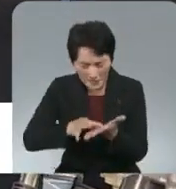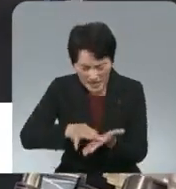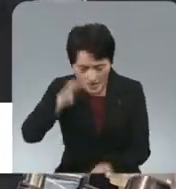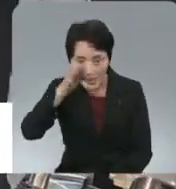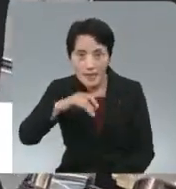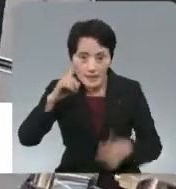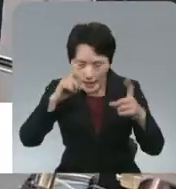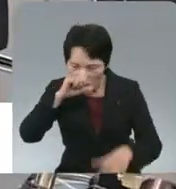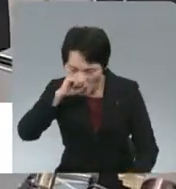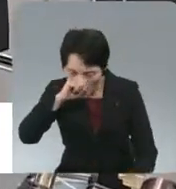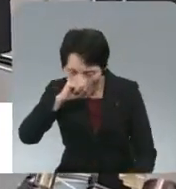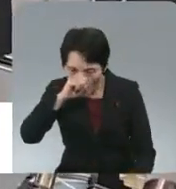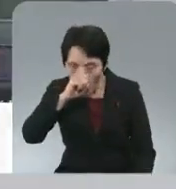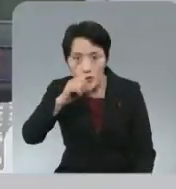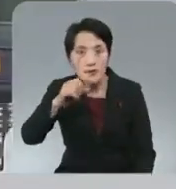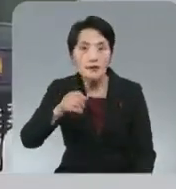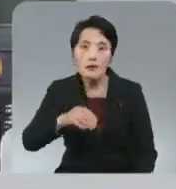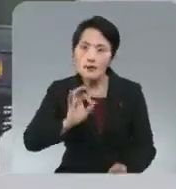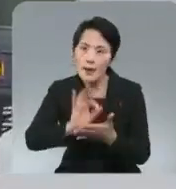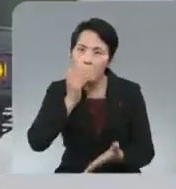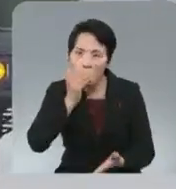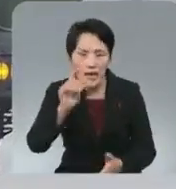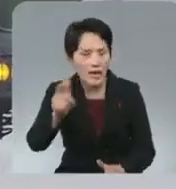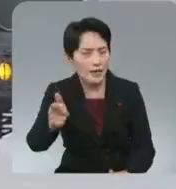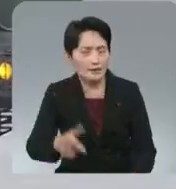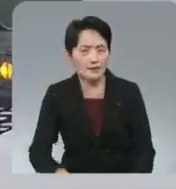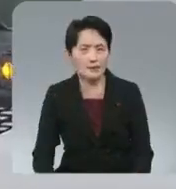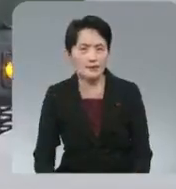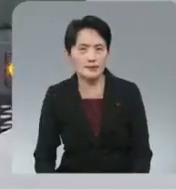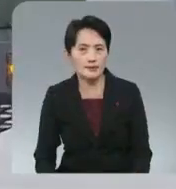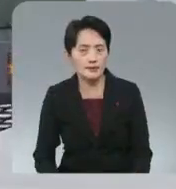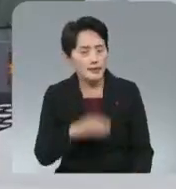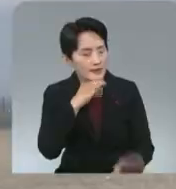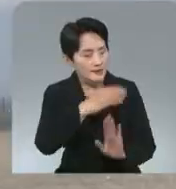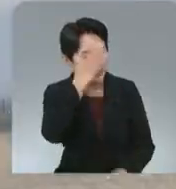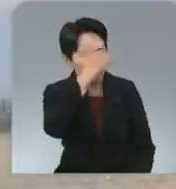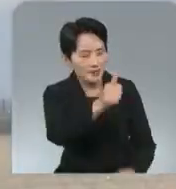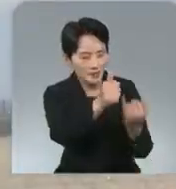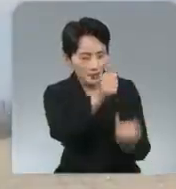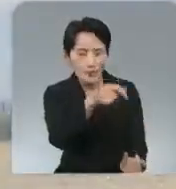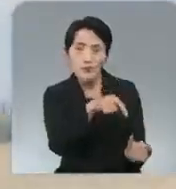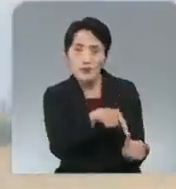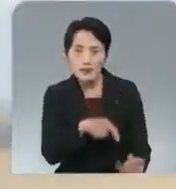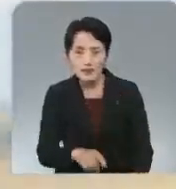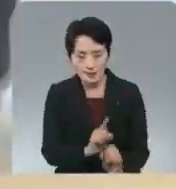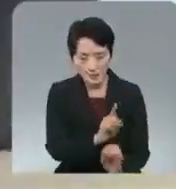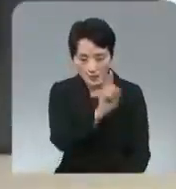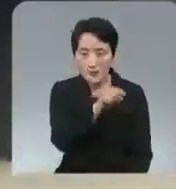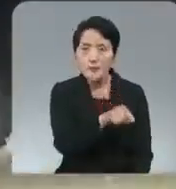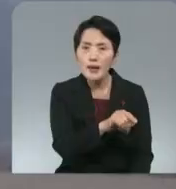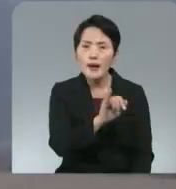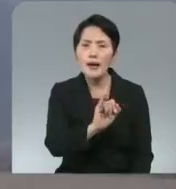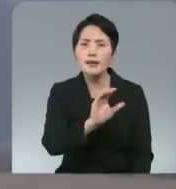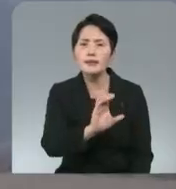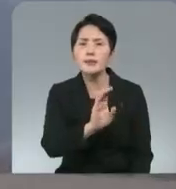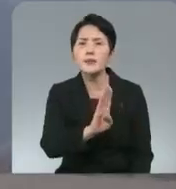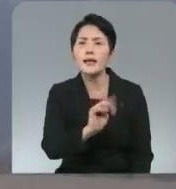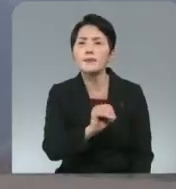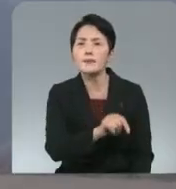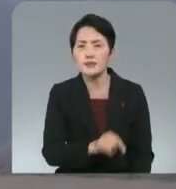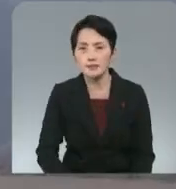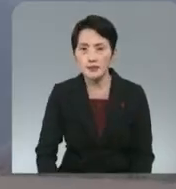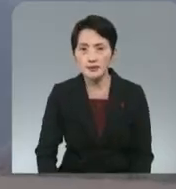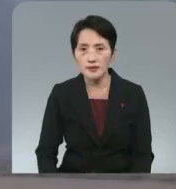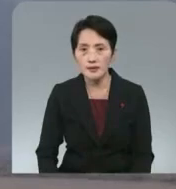Teil seines militärischen aufklärungssatellitenprojekts gewesen und veröffentlichte diese beiden Fotos die vermutlich von einem Schein Satelliten